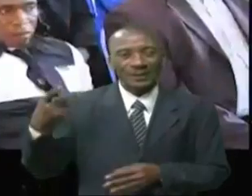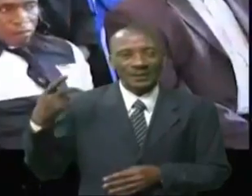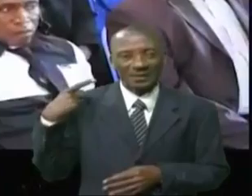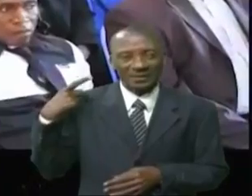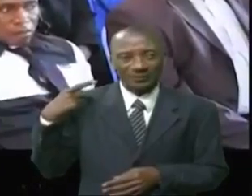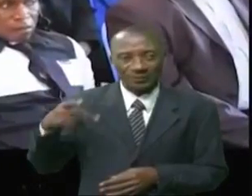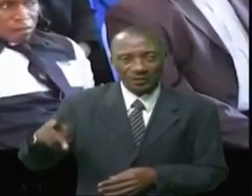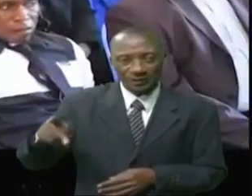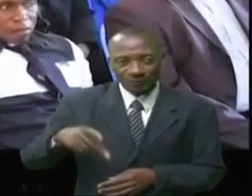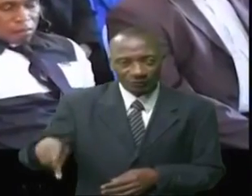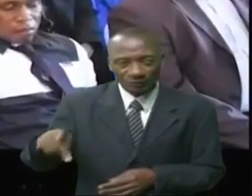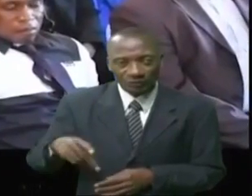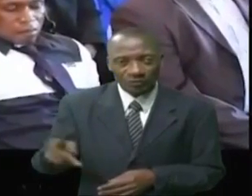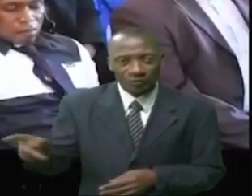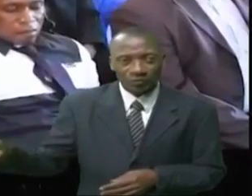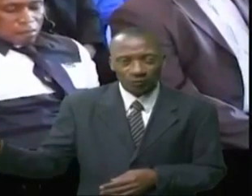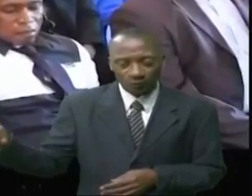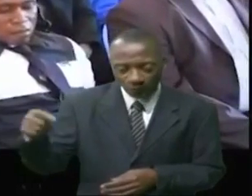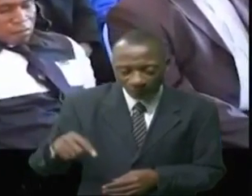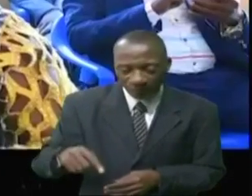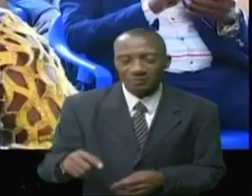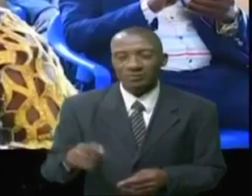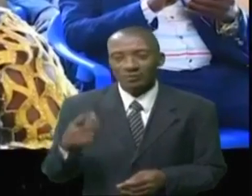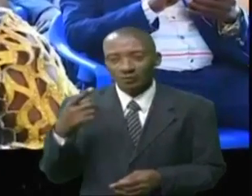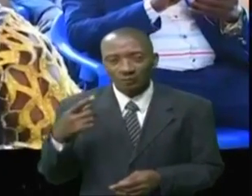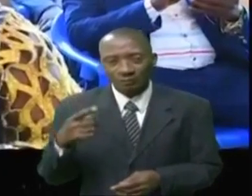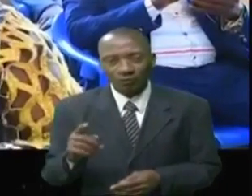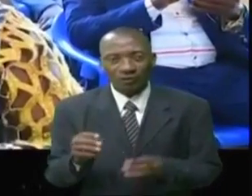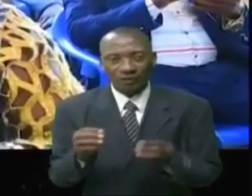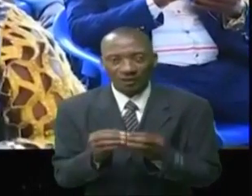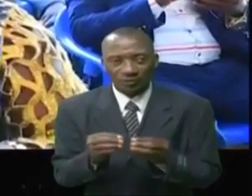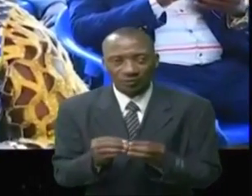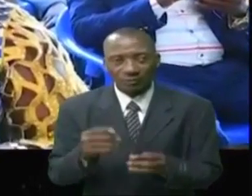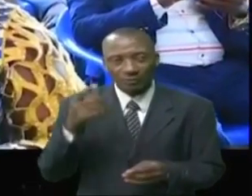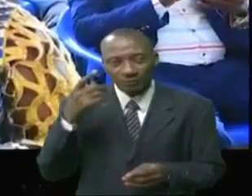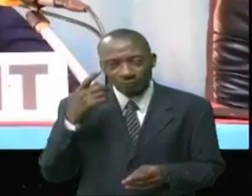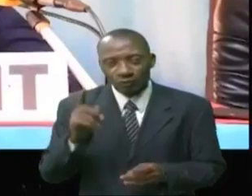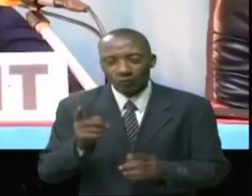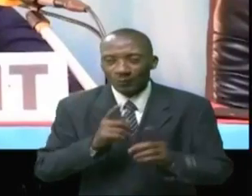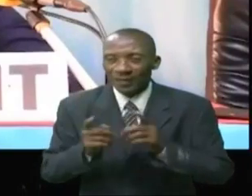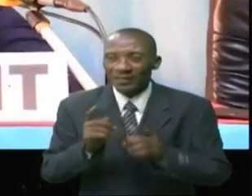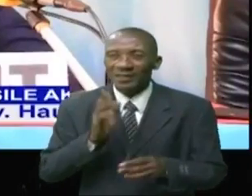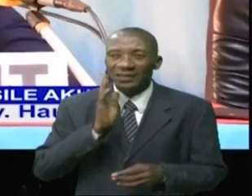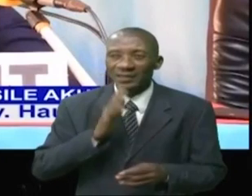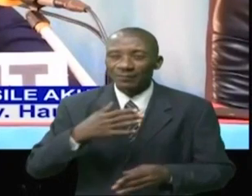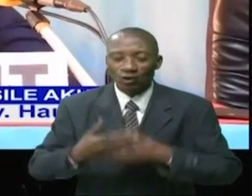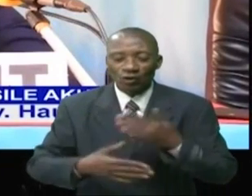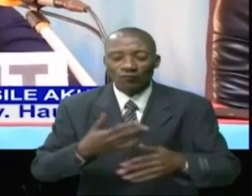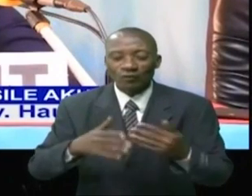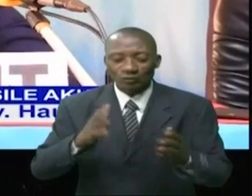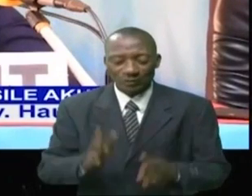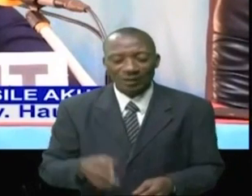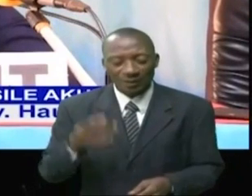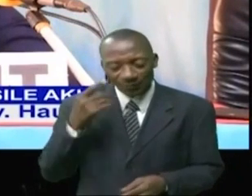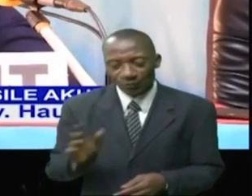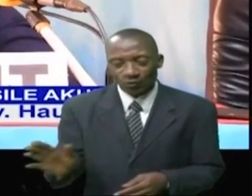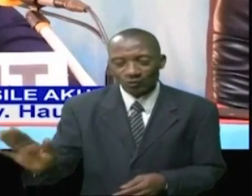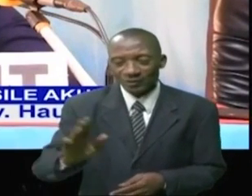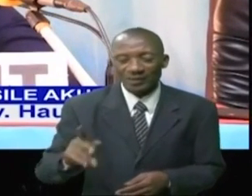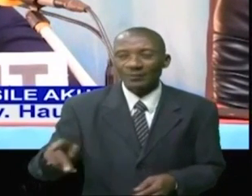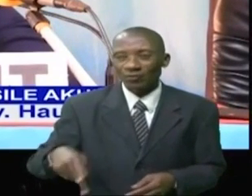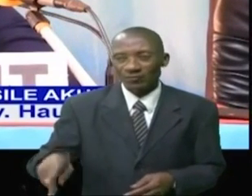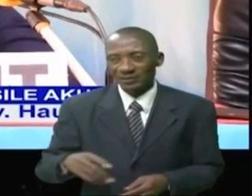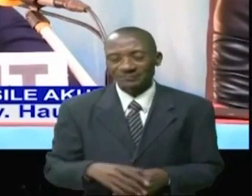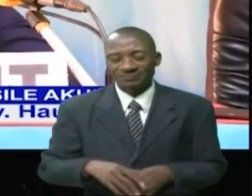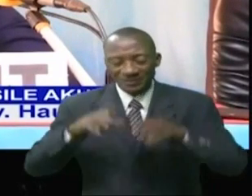bon fonctionnement de la chère province tout au long de cette mandature qui touche à sa fin. Vous avez été caractérisé par la sagesse